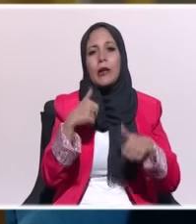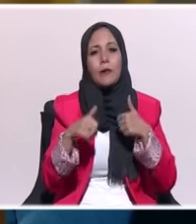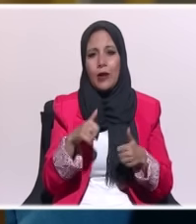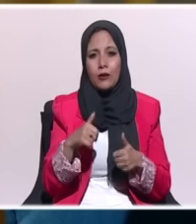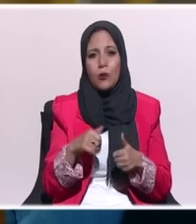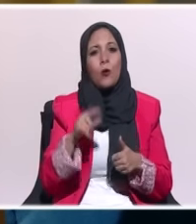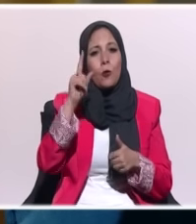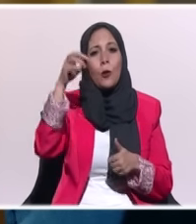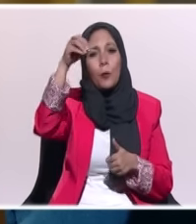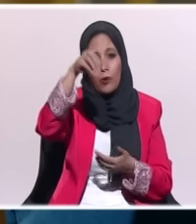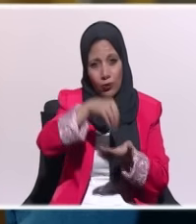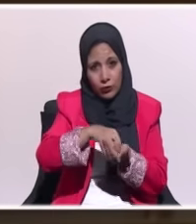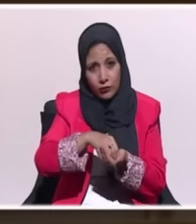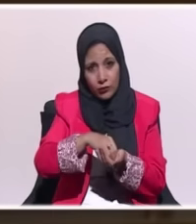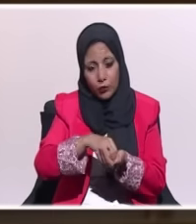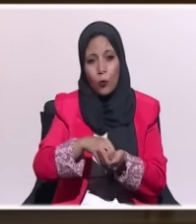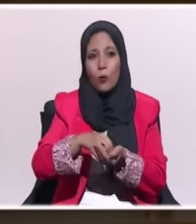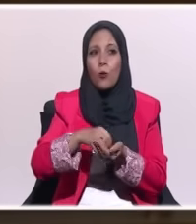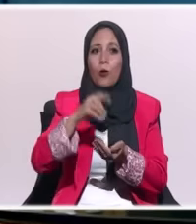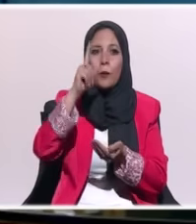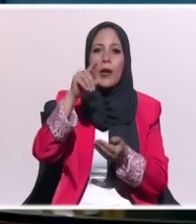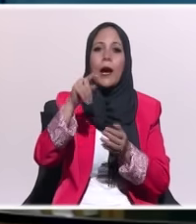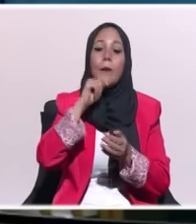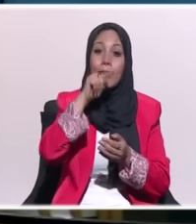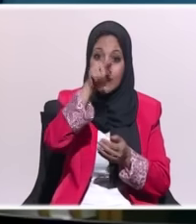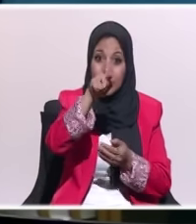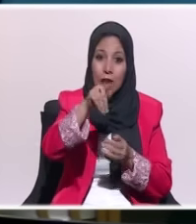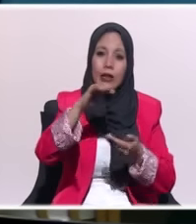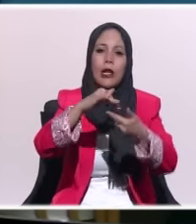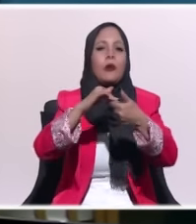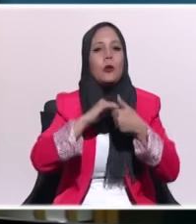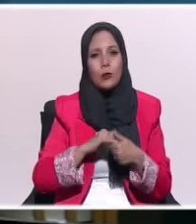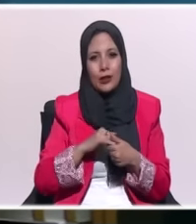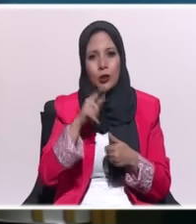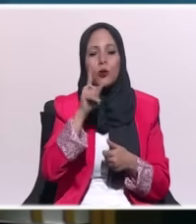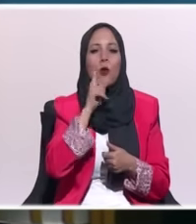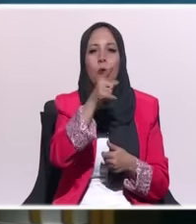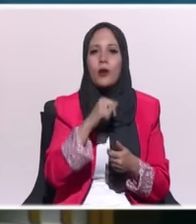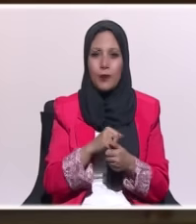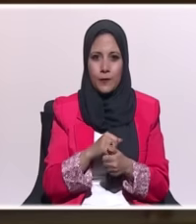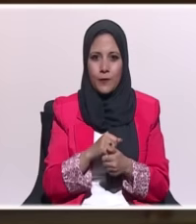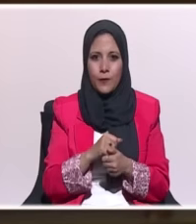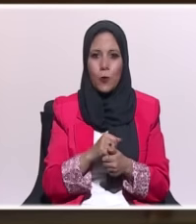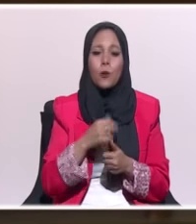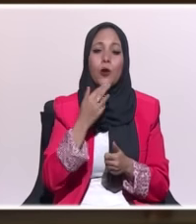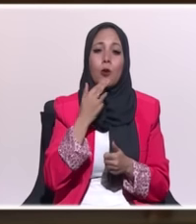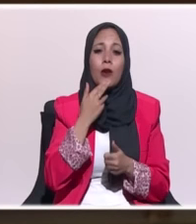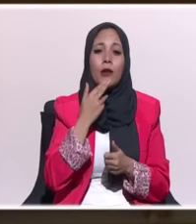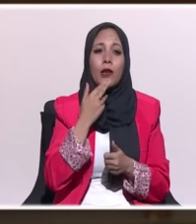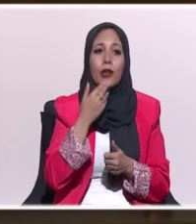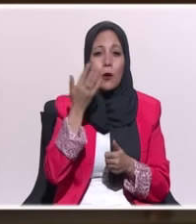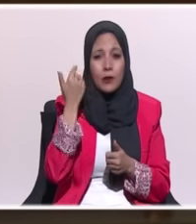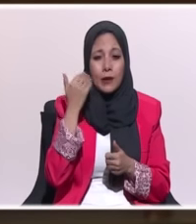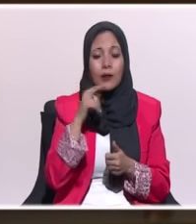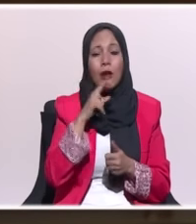وربنا حطك فيه وربنا وقع لك الست الطيبة دي انها تبقى امك والراجل